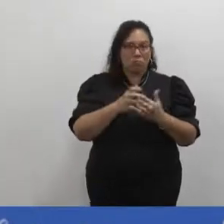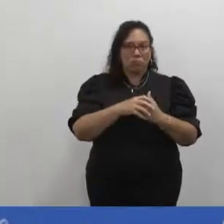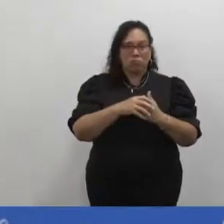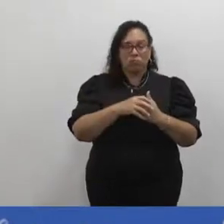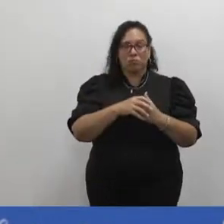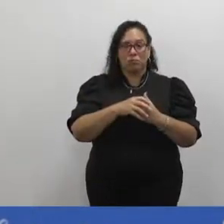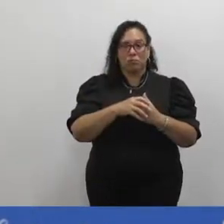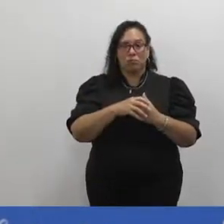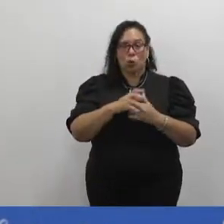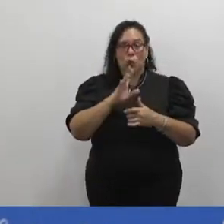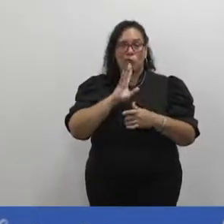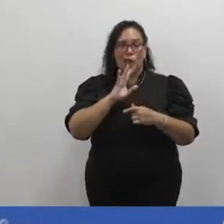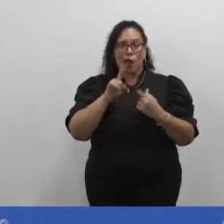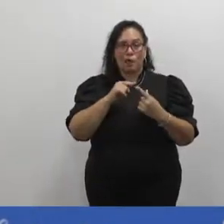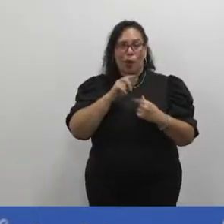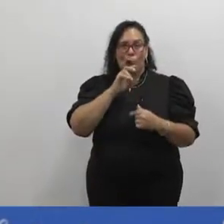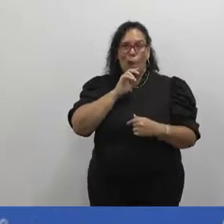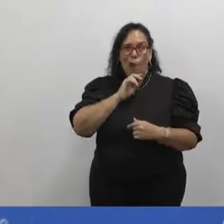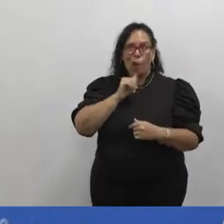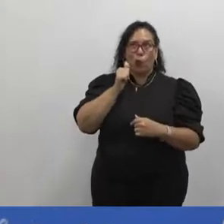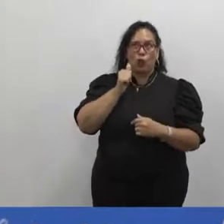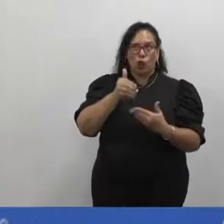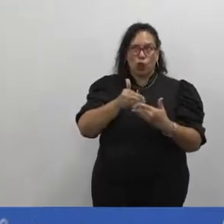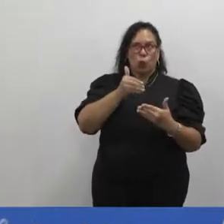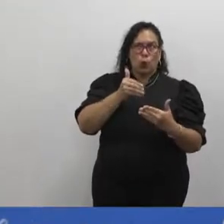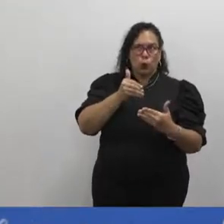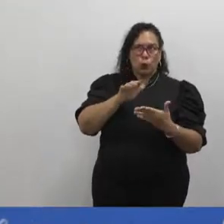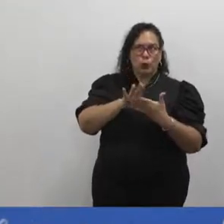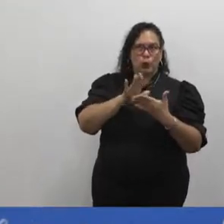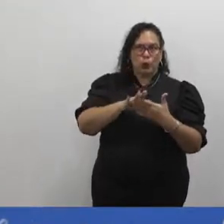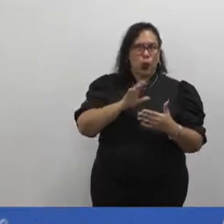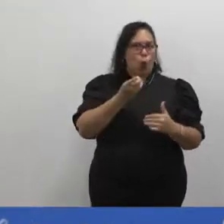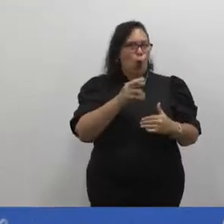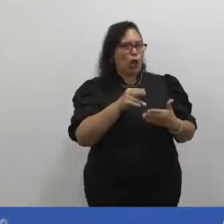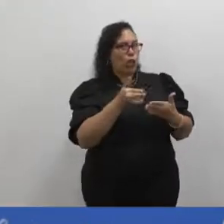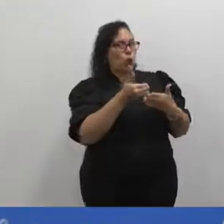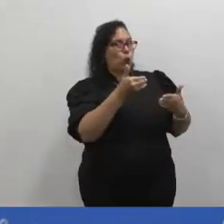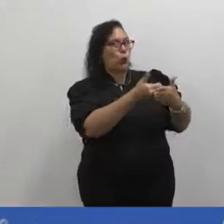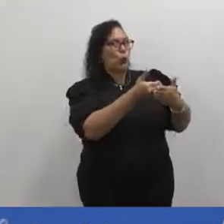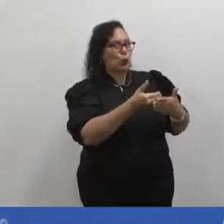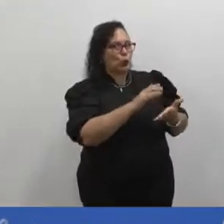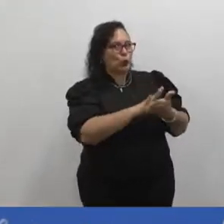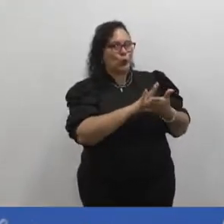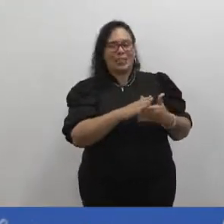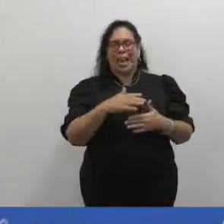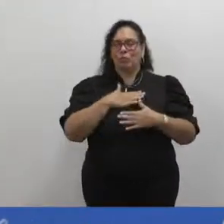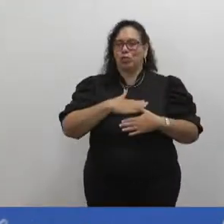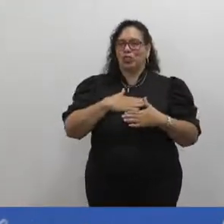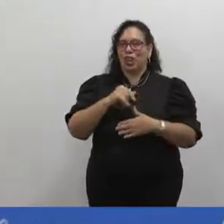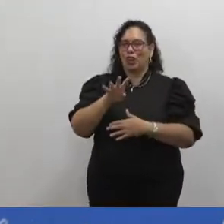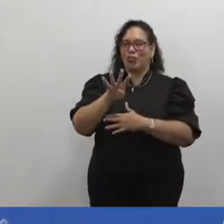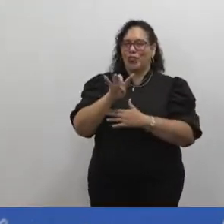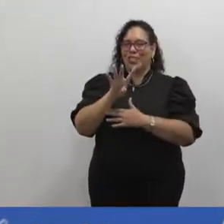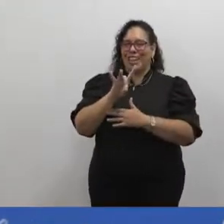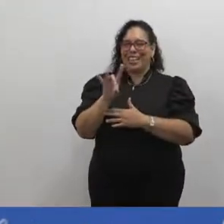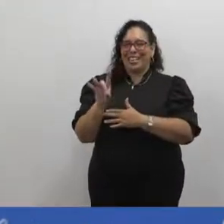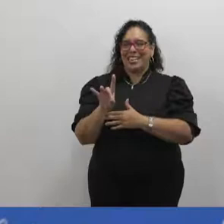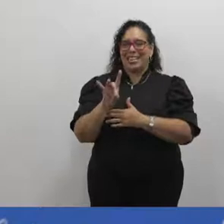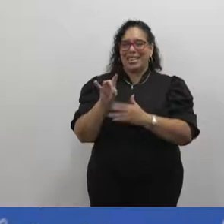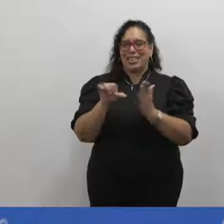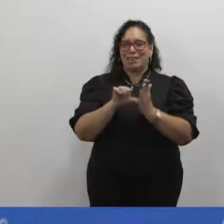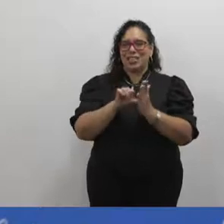dương đại dương chậm nái bê châm phua sạch tổng tìm phê mùi nâng là ca sạch sạch châm phua sạch tổng phê mùi